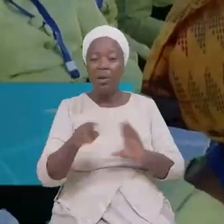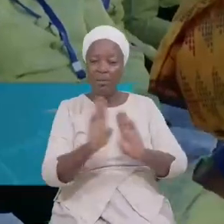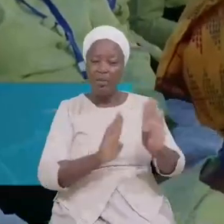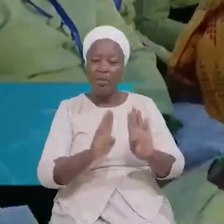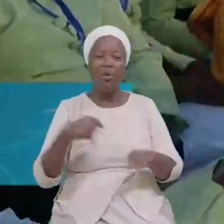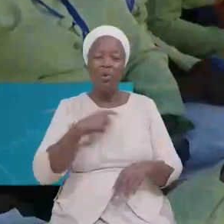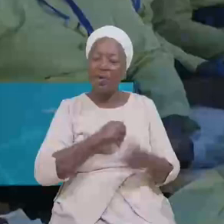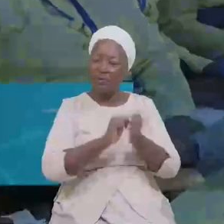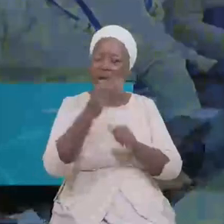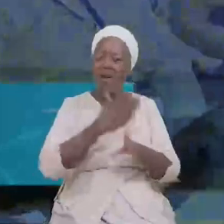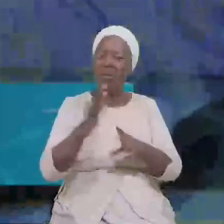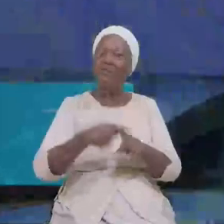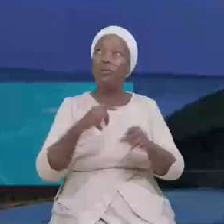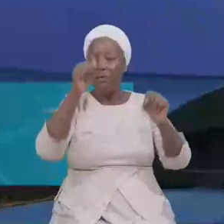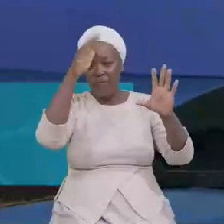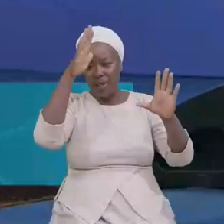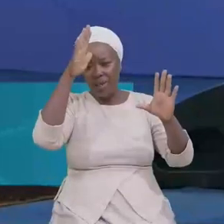étions très loin du Père.